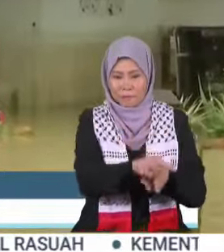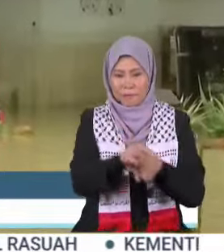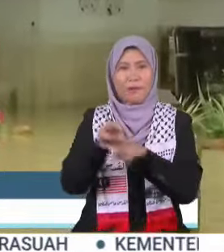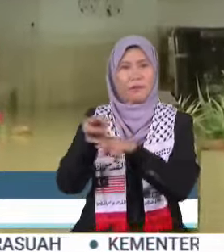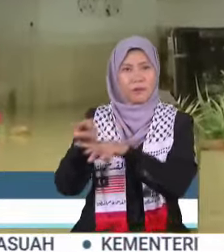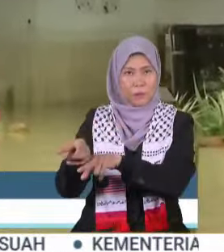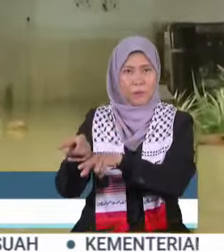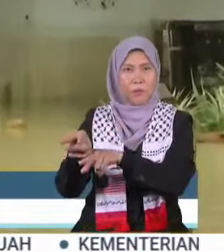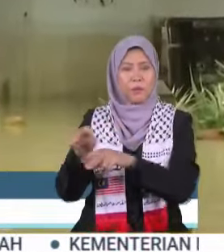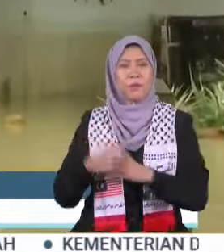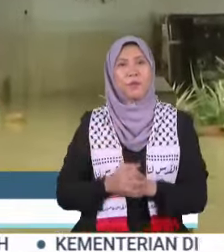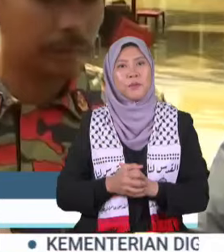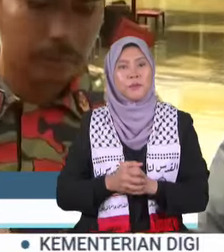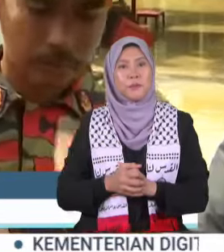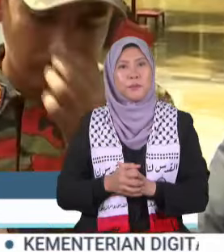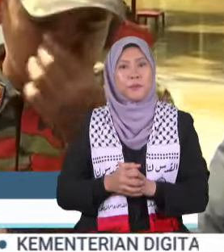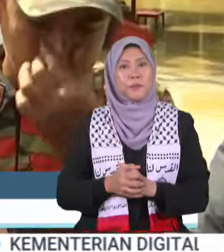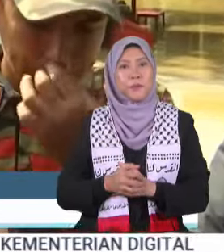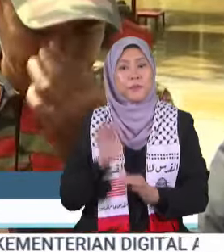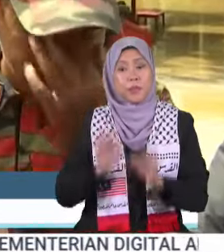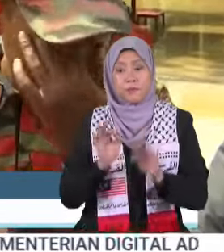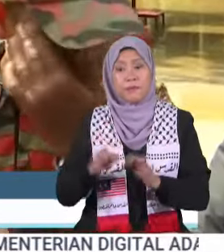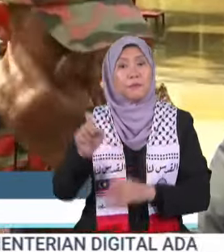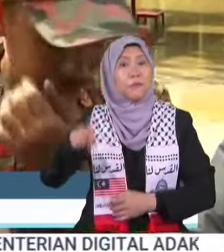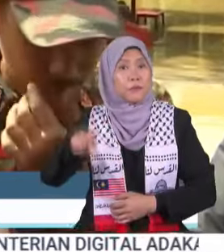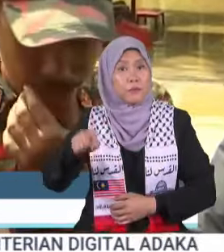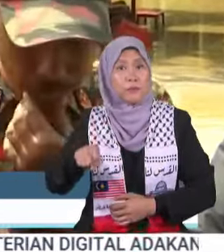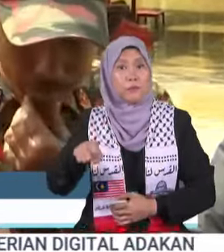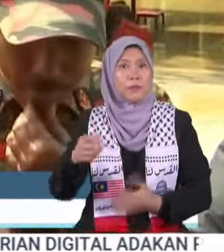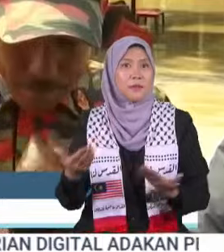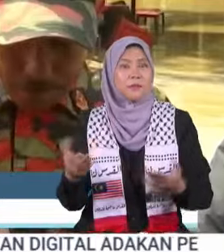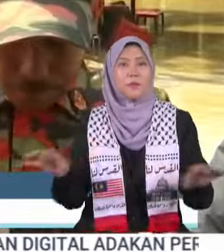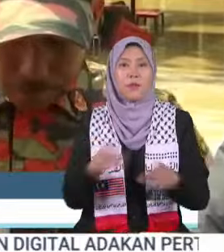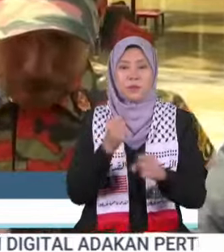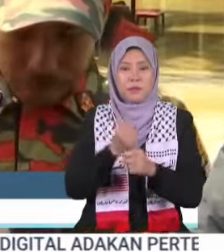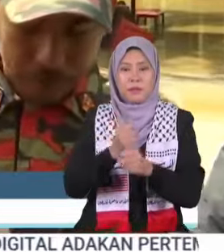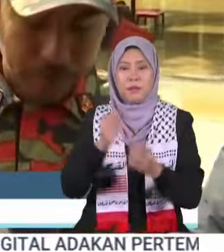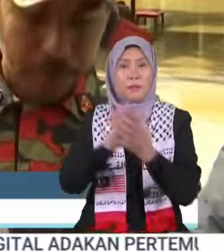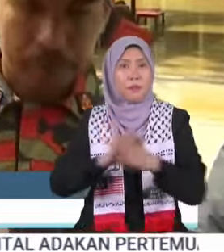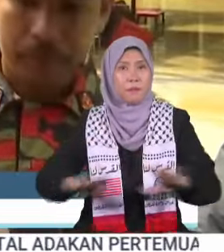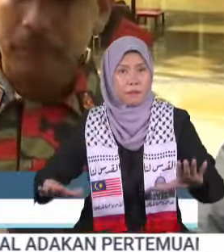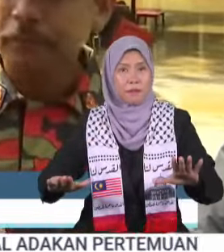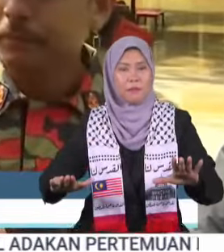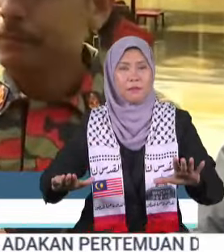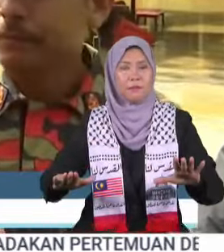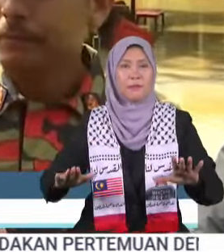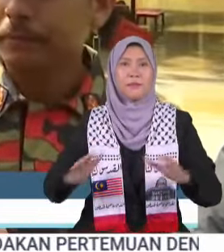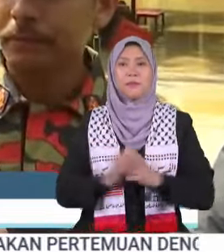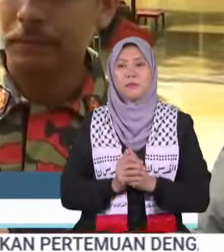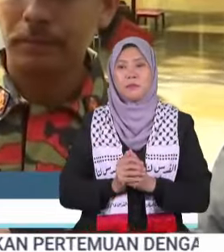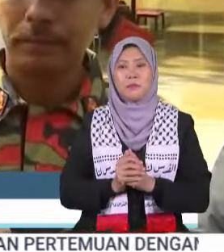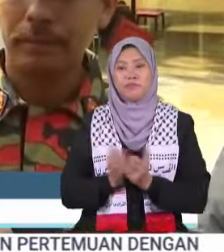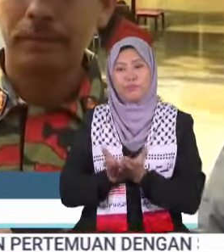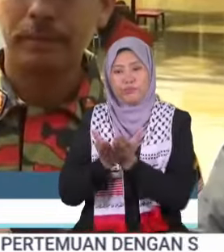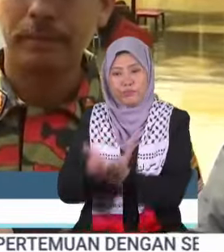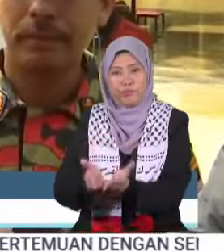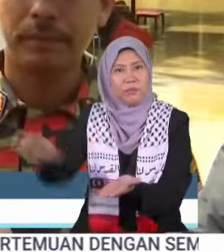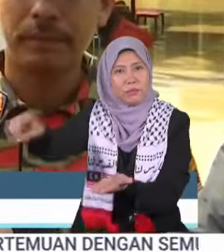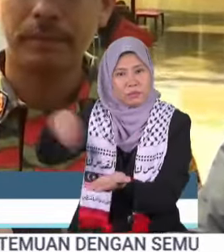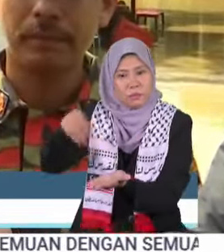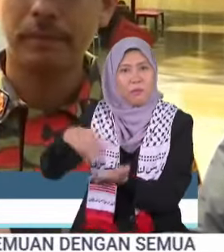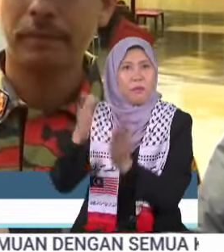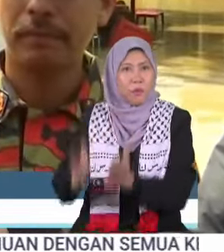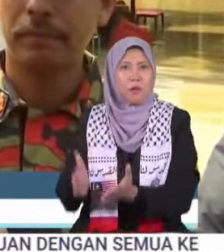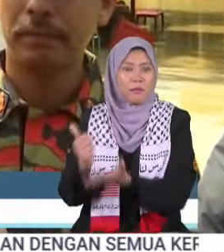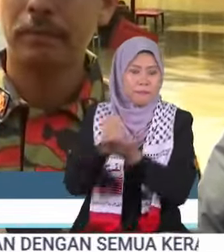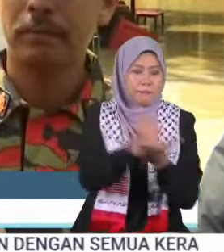Pemantauan dan seterusnya kalau sekiranya perlu kita akan membuat kerja-kerja penyelamatan secara langsung